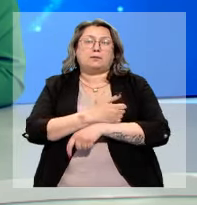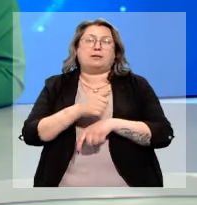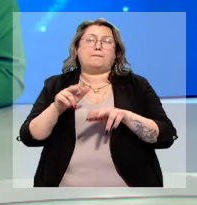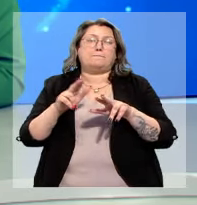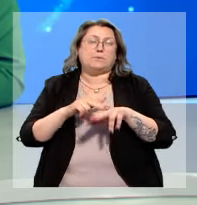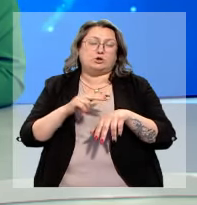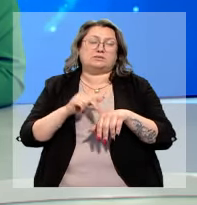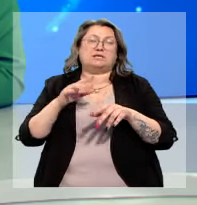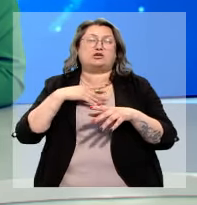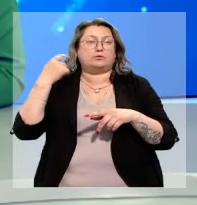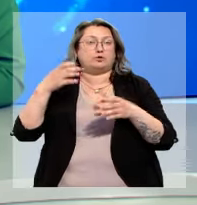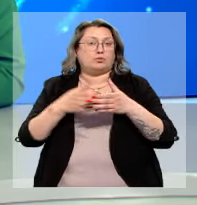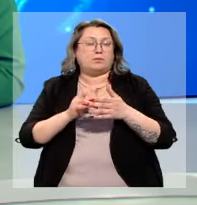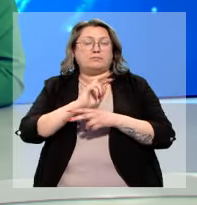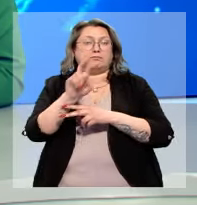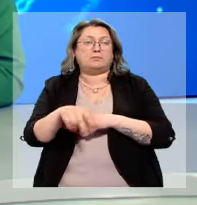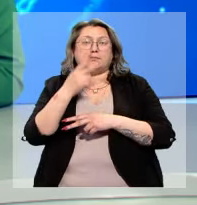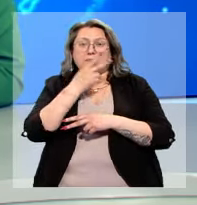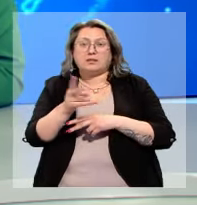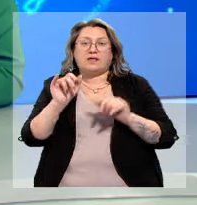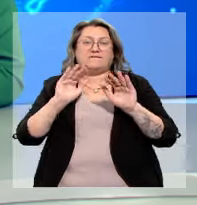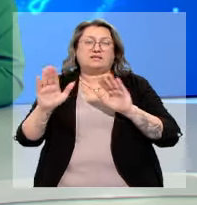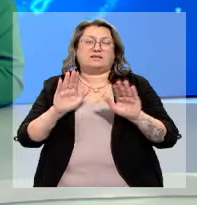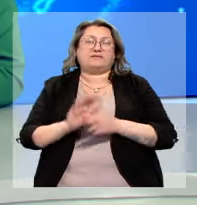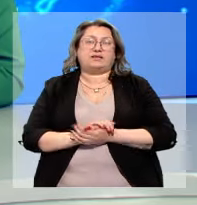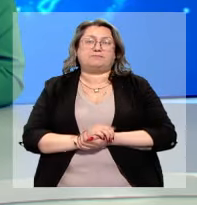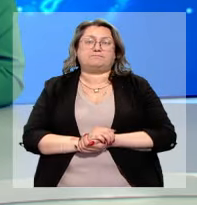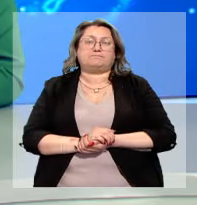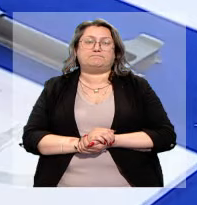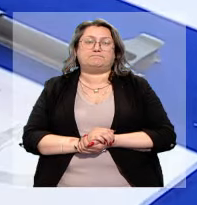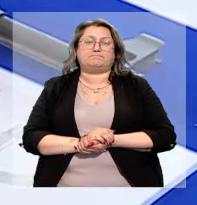полиции. Наша съемочная группа побывала на выставке в числе первых.